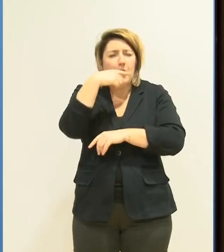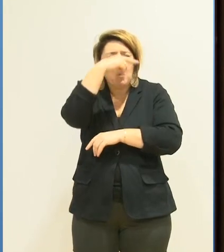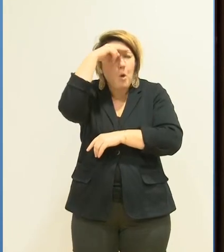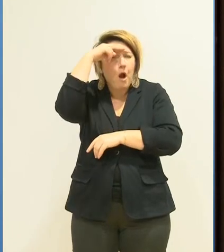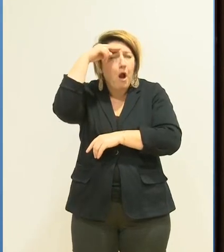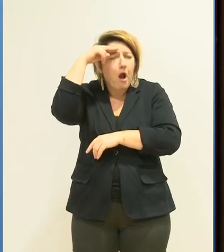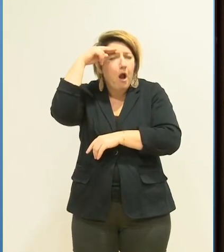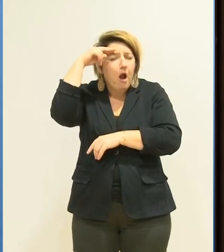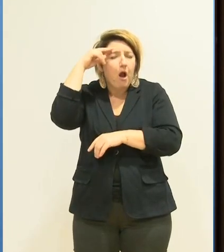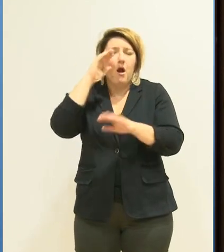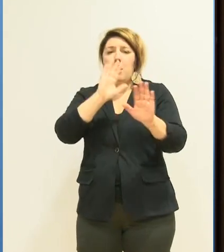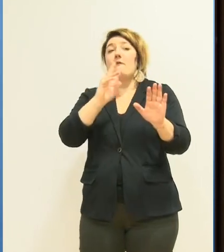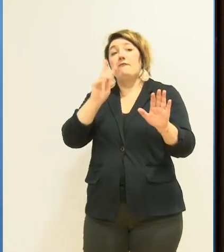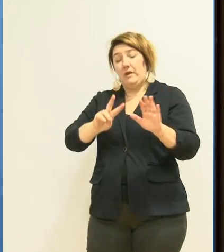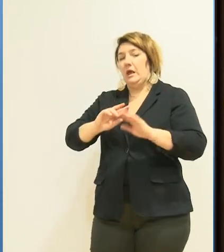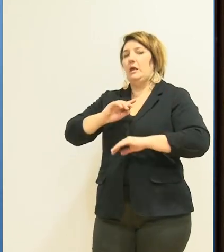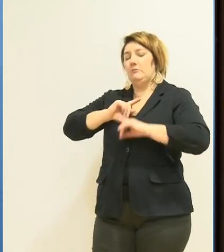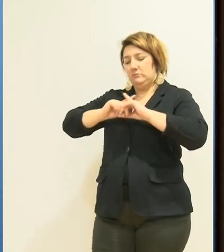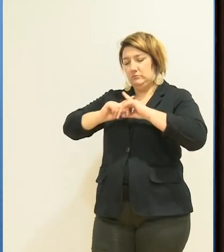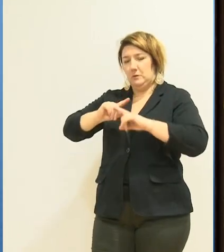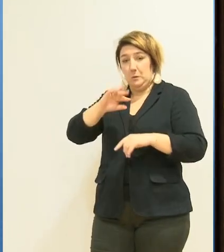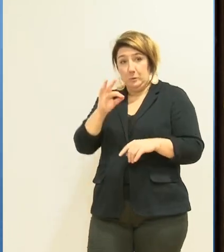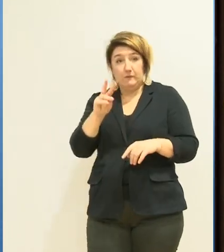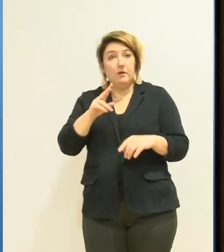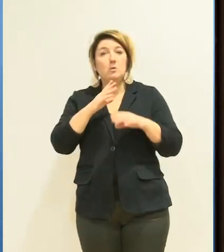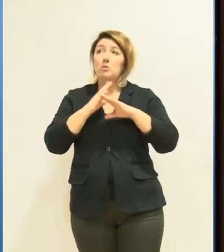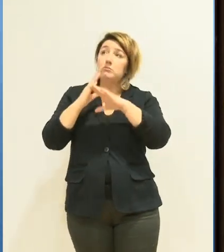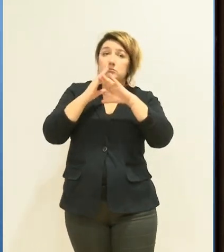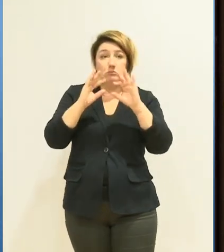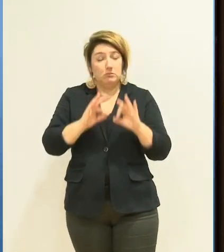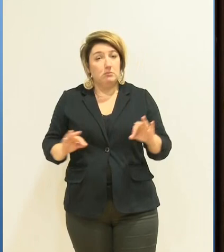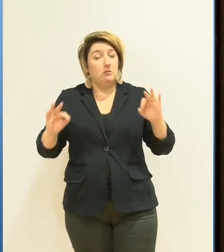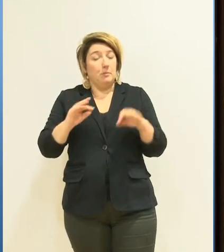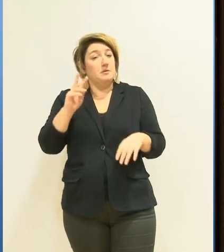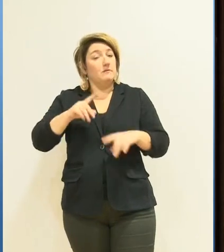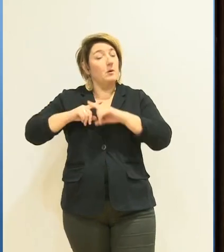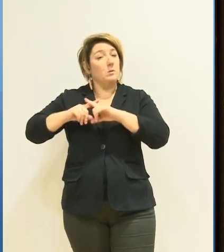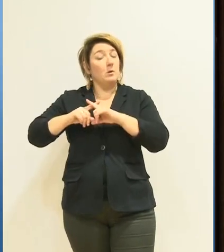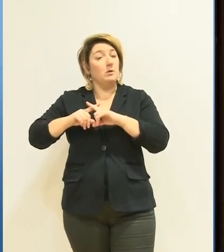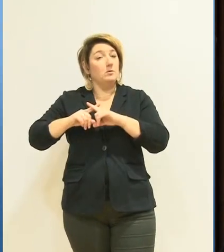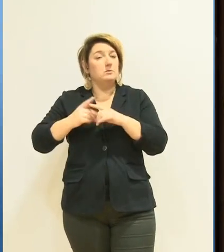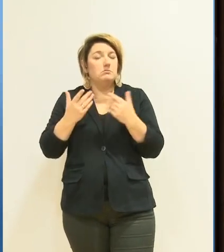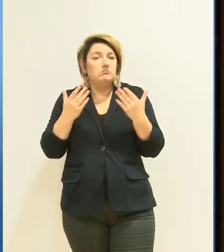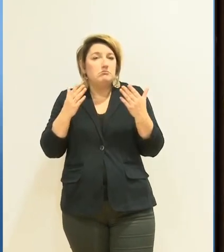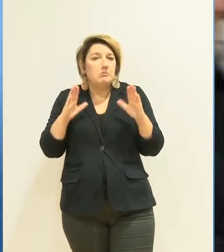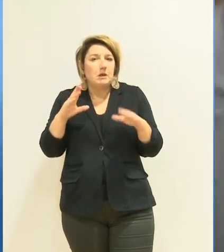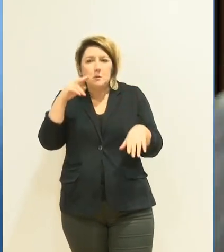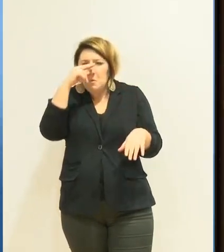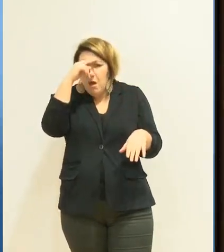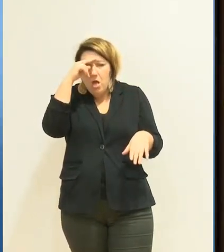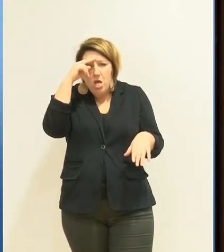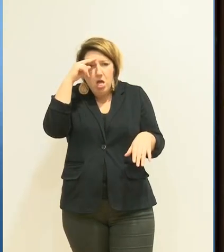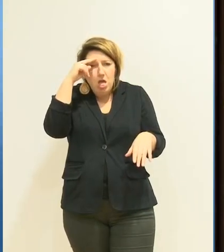on ne s'en est pas caché absolument pas mais je ne vois pas pourquoi noircir le